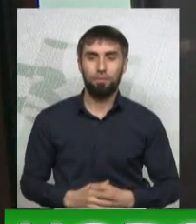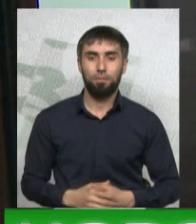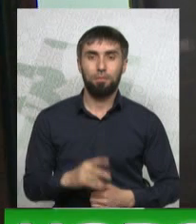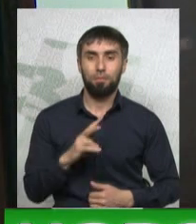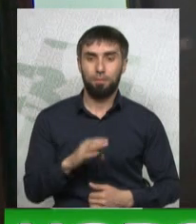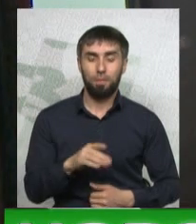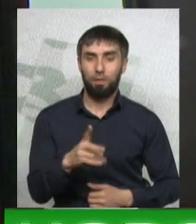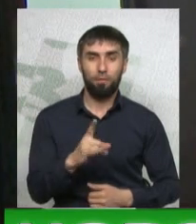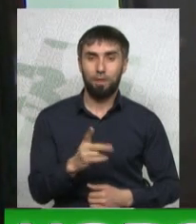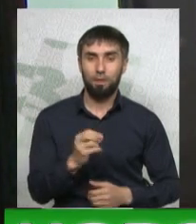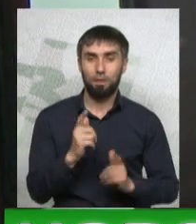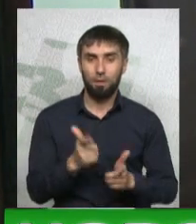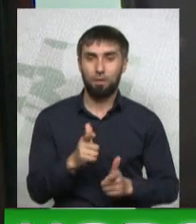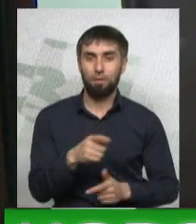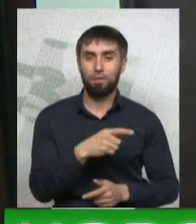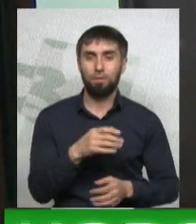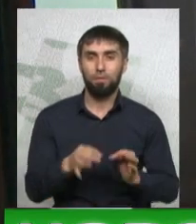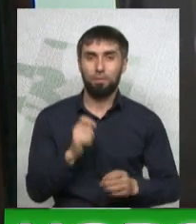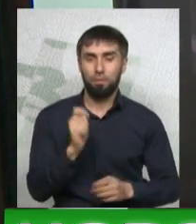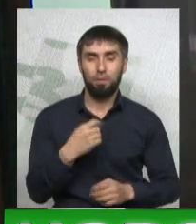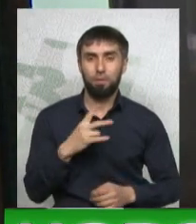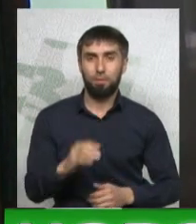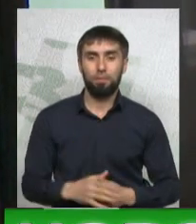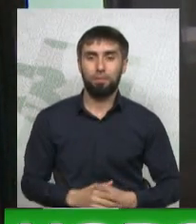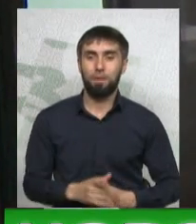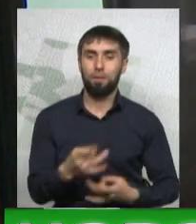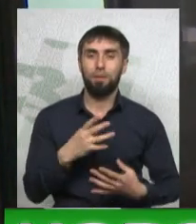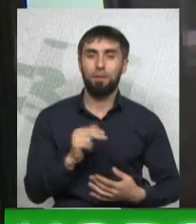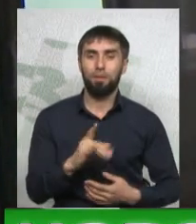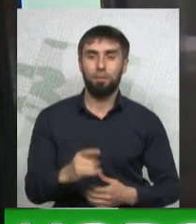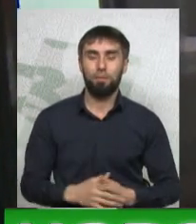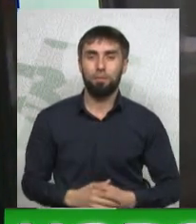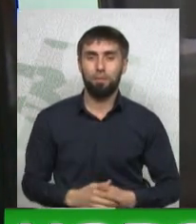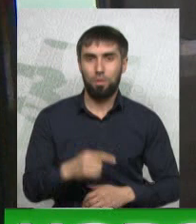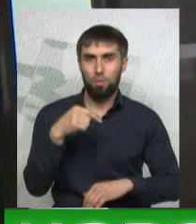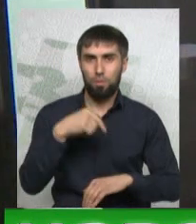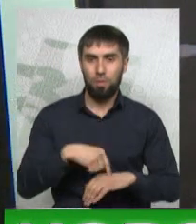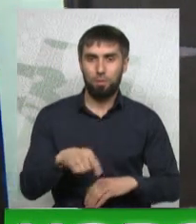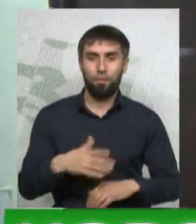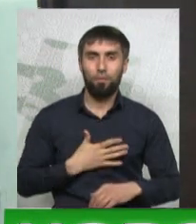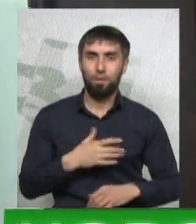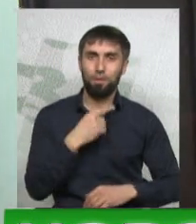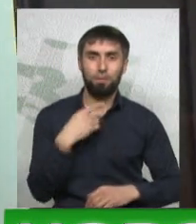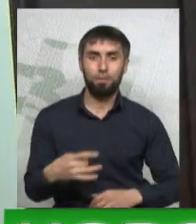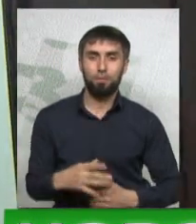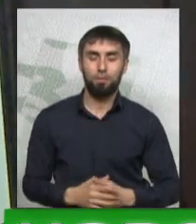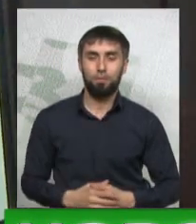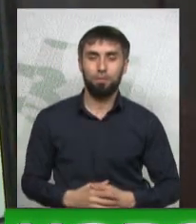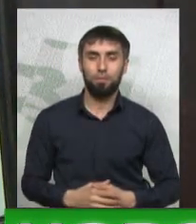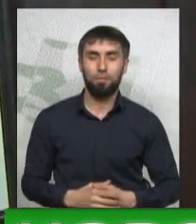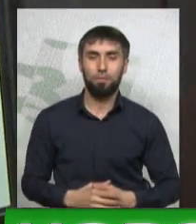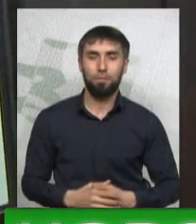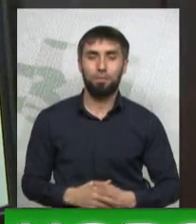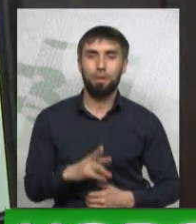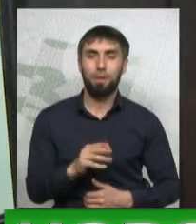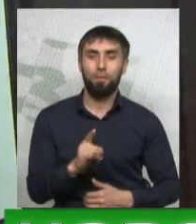Нет. Вы не согласны с приговором суда? Да. Расскажите, а как вы очутились здесь, в Ингушетии? Что?